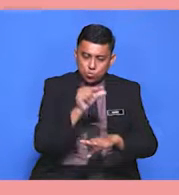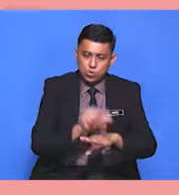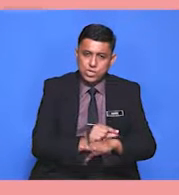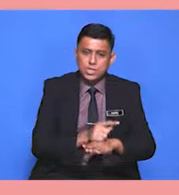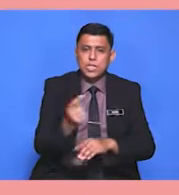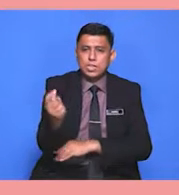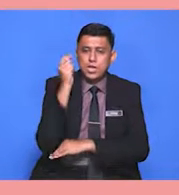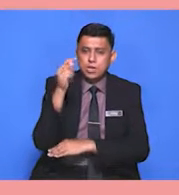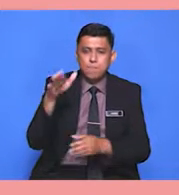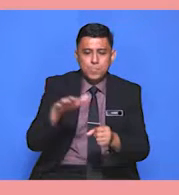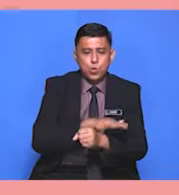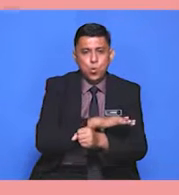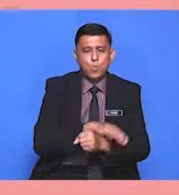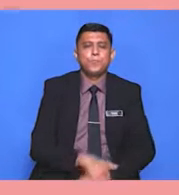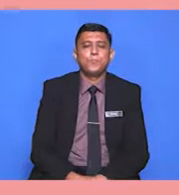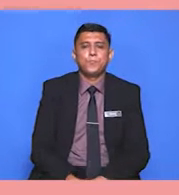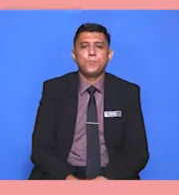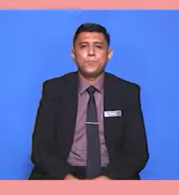penuh.